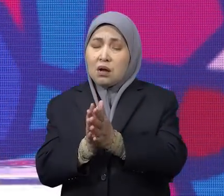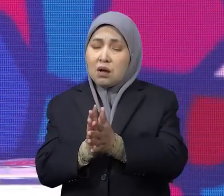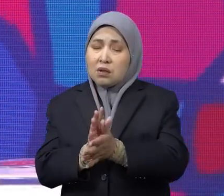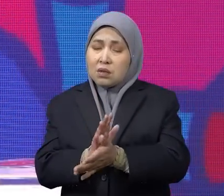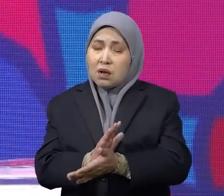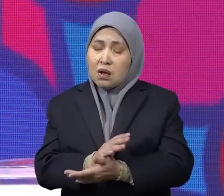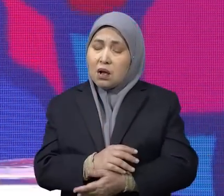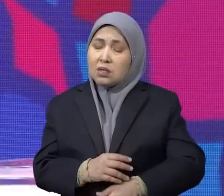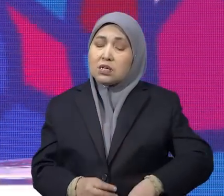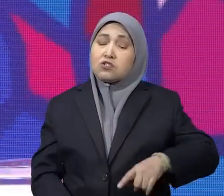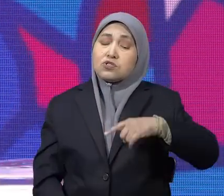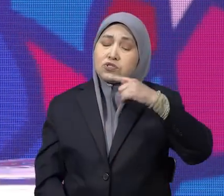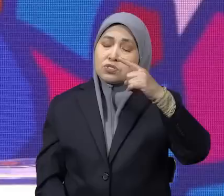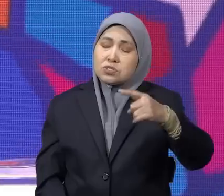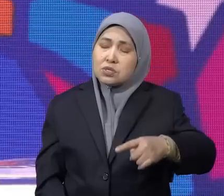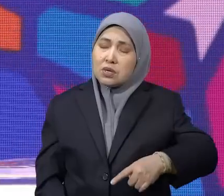فَإِنَّمَا